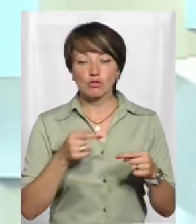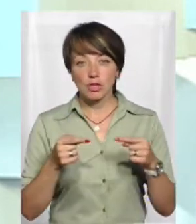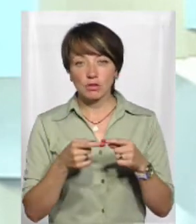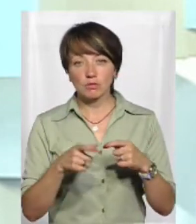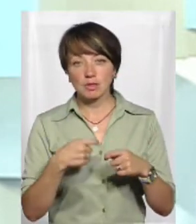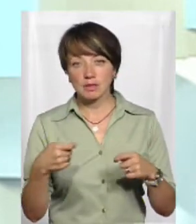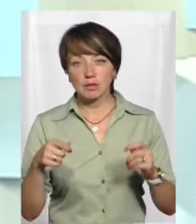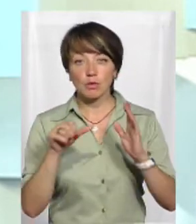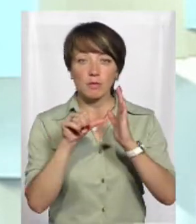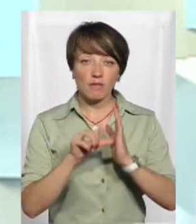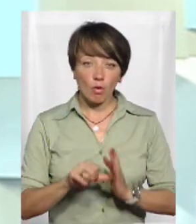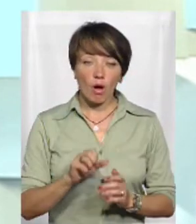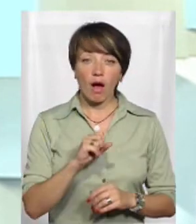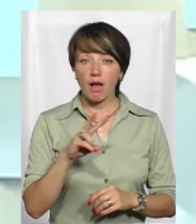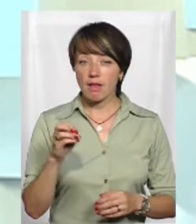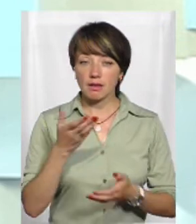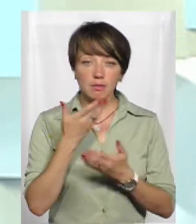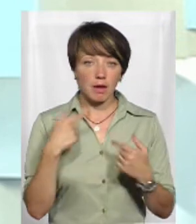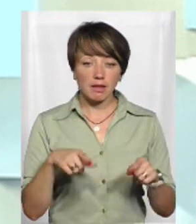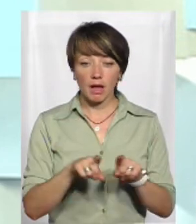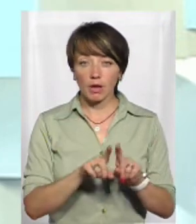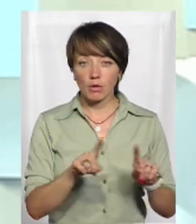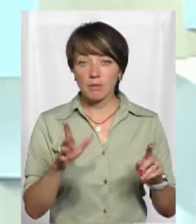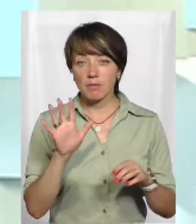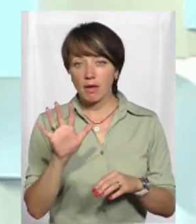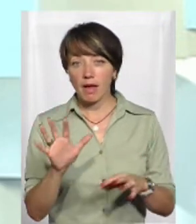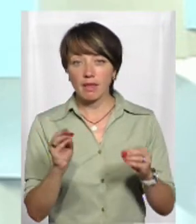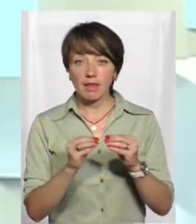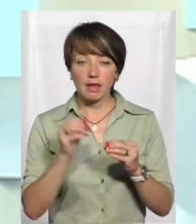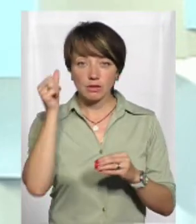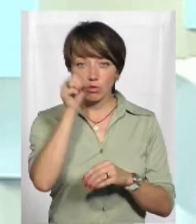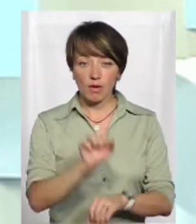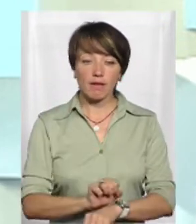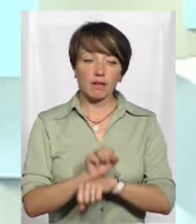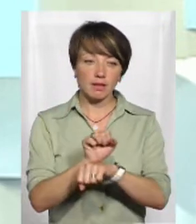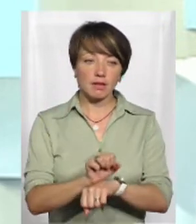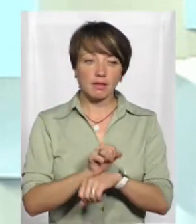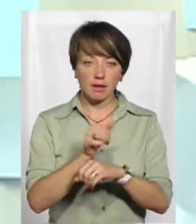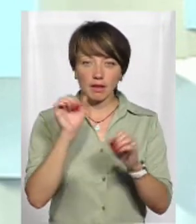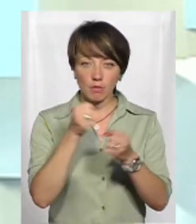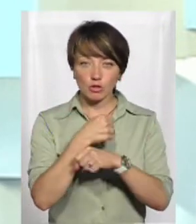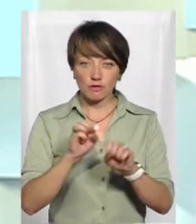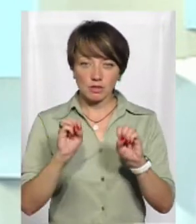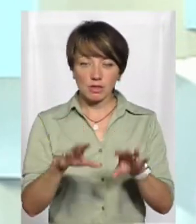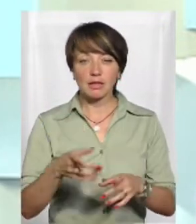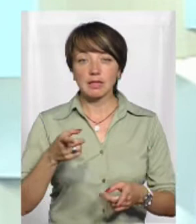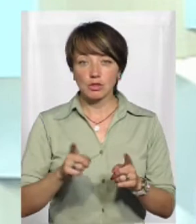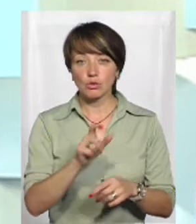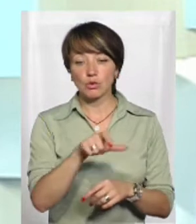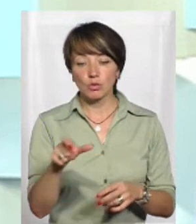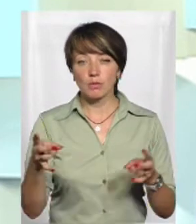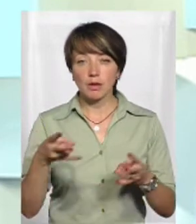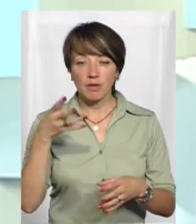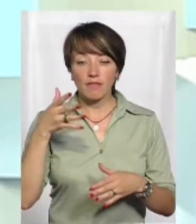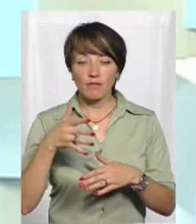можливо, затримкою в півроку, але немає таких нюансів, що 5-10 років будинки будуються і не здаються в експлуатацію. Дійсно, людям треба